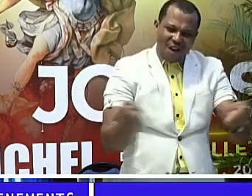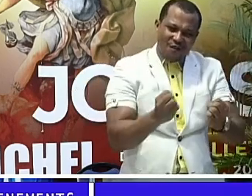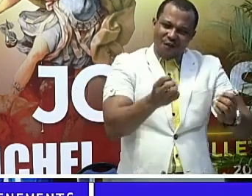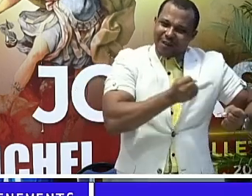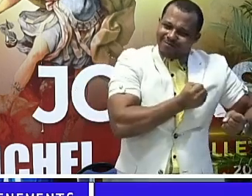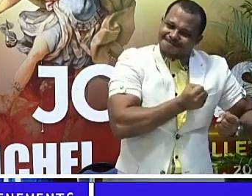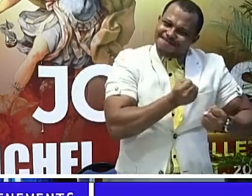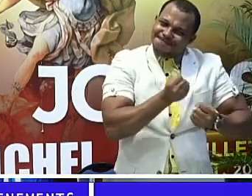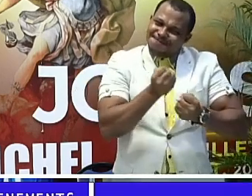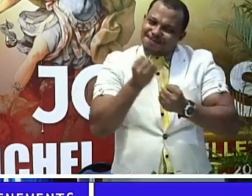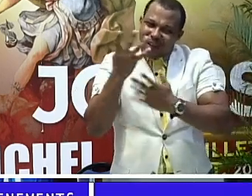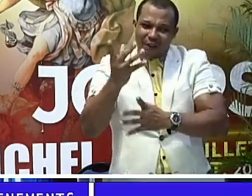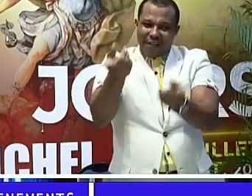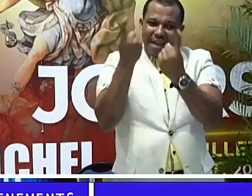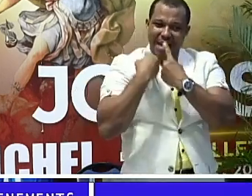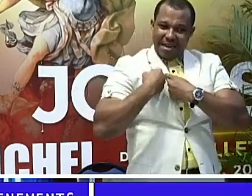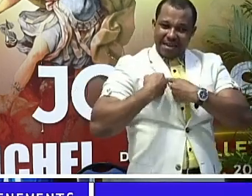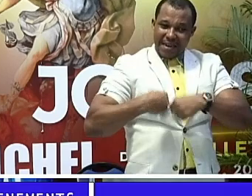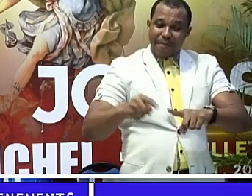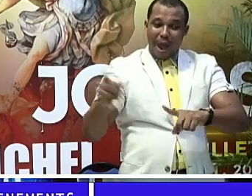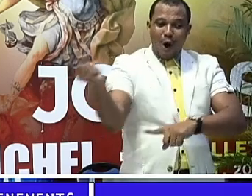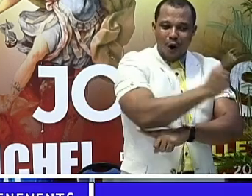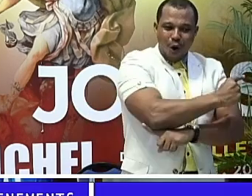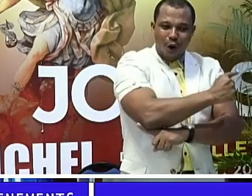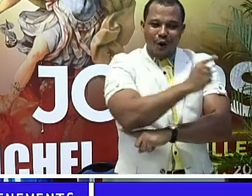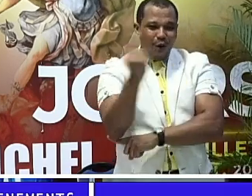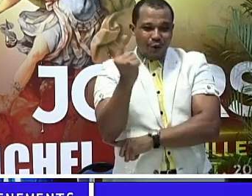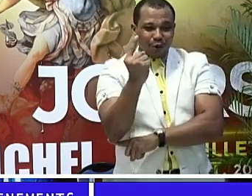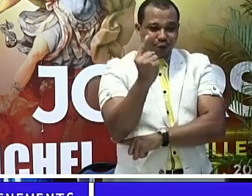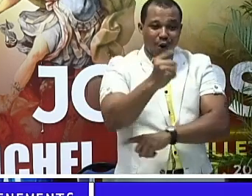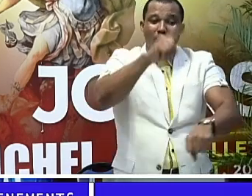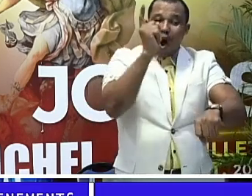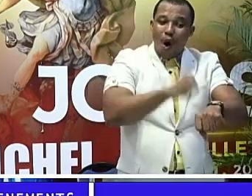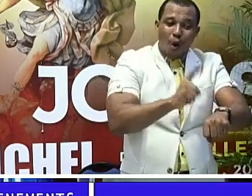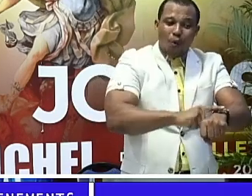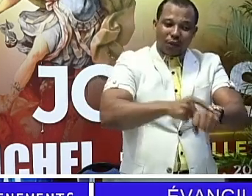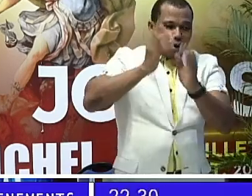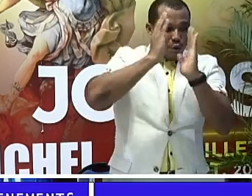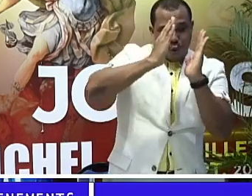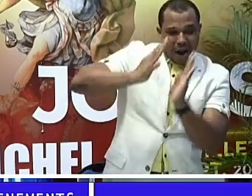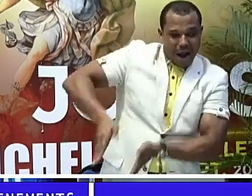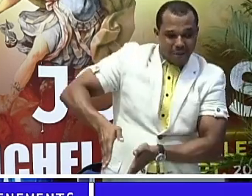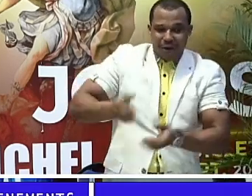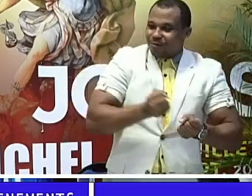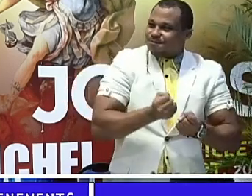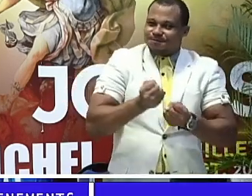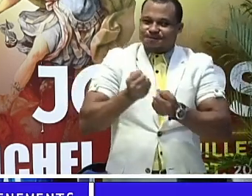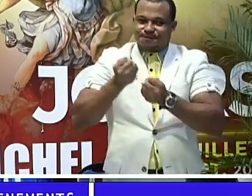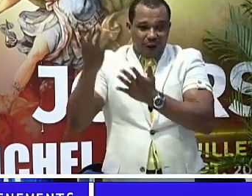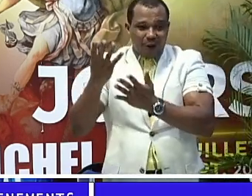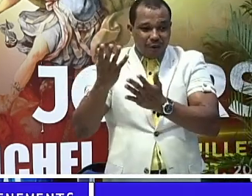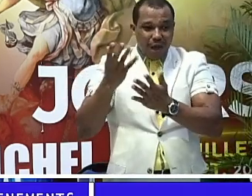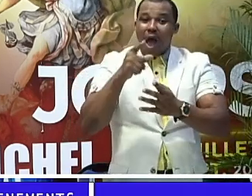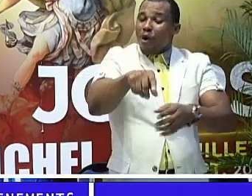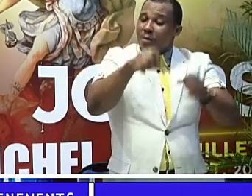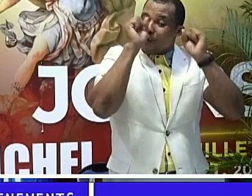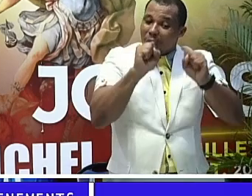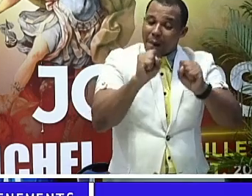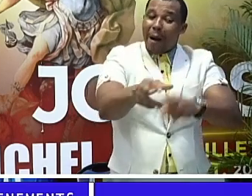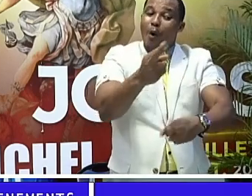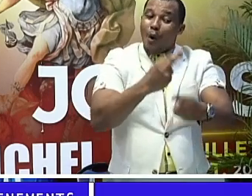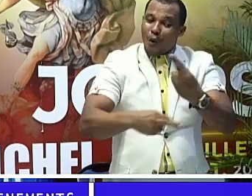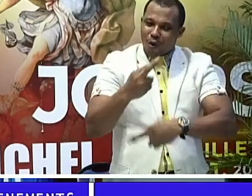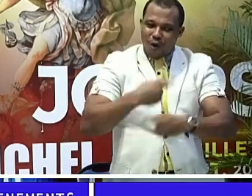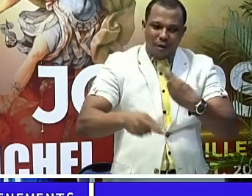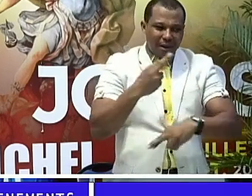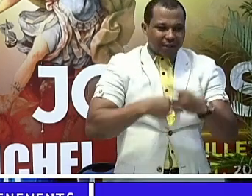dans la vie, depuis yon jour, yon moment, ou abandonner sacrifice ça ou qu'a vinn tourner à zéro pour moun qui